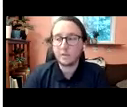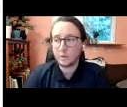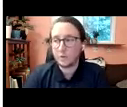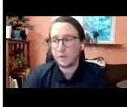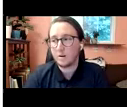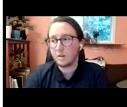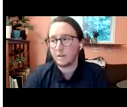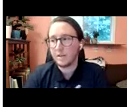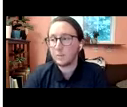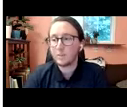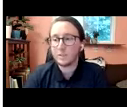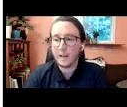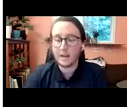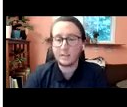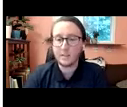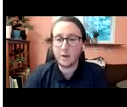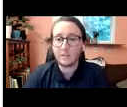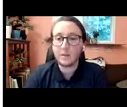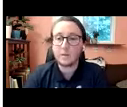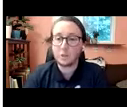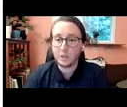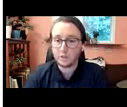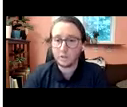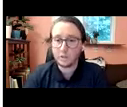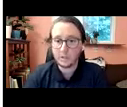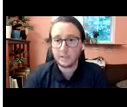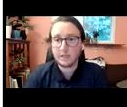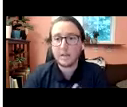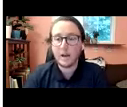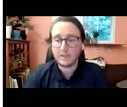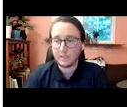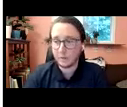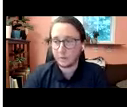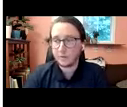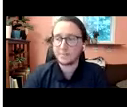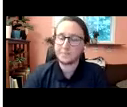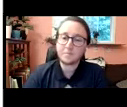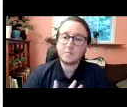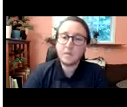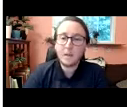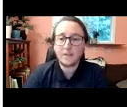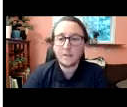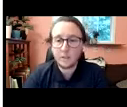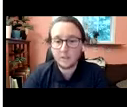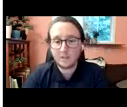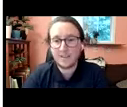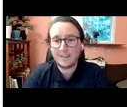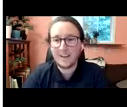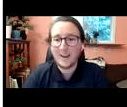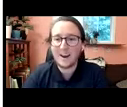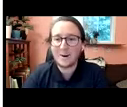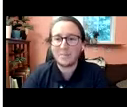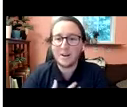s'est concentré beaucoup sur tout le mémoire négative, les expériences qu'ils avaient eues au